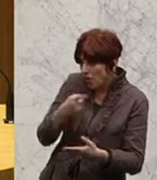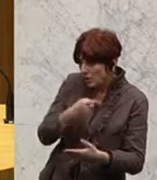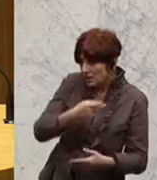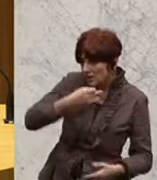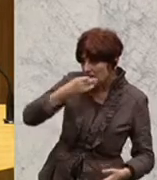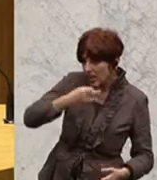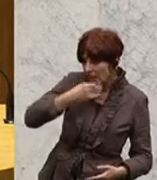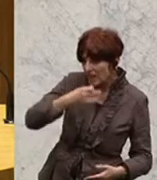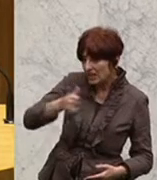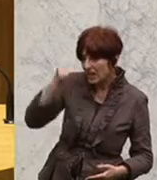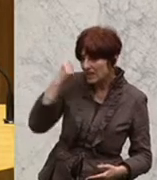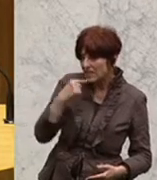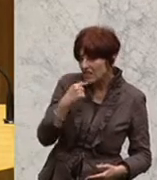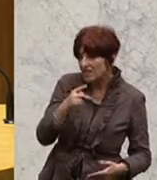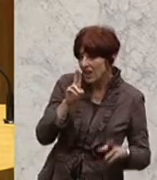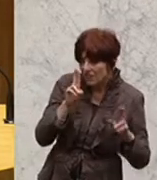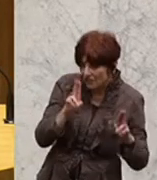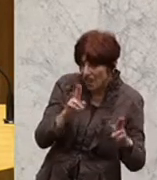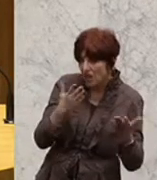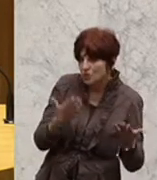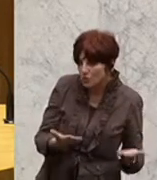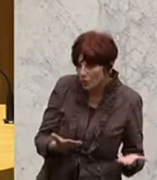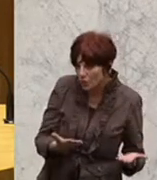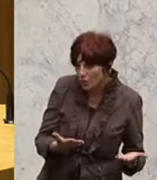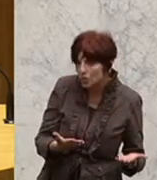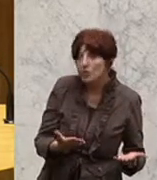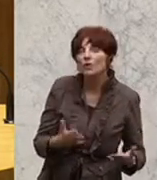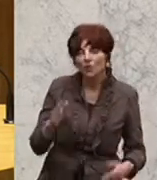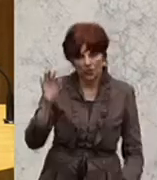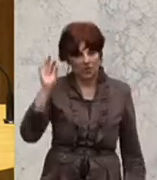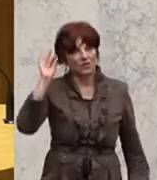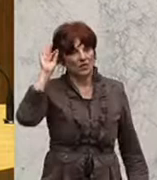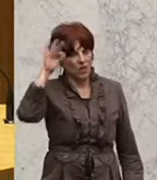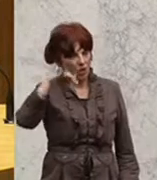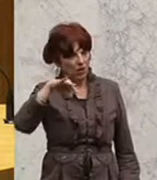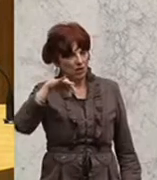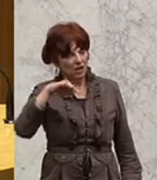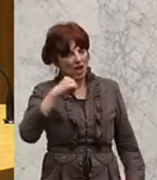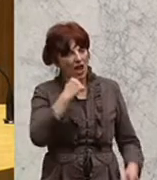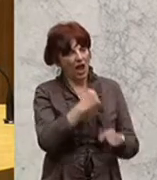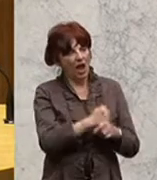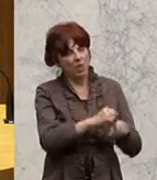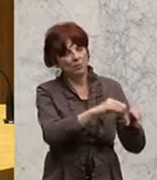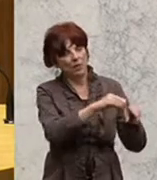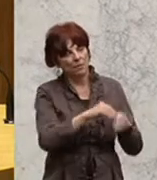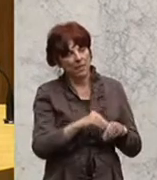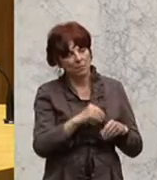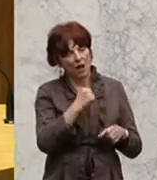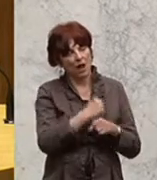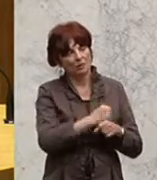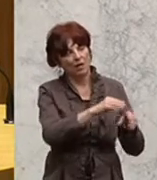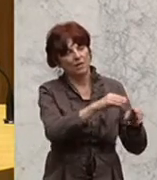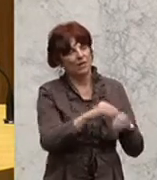Redner da gestern gemeint hat? Und das Traurige, meine Damen und Herren, und vor allem liebe Arbeitnehmer und Arbeitnehmerinnen von